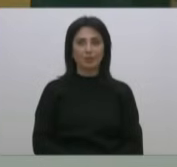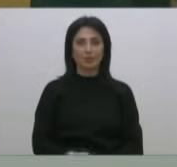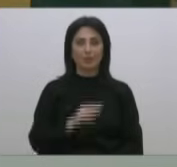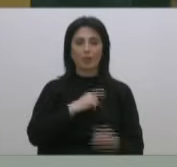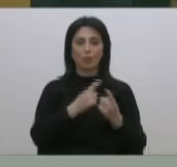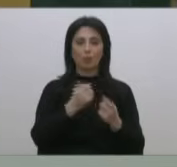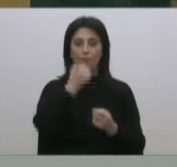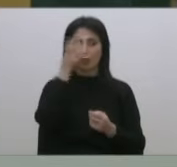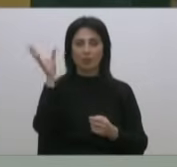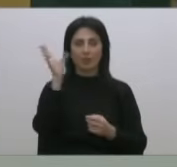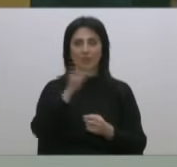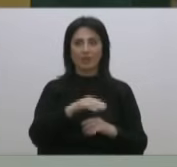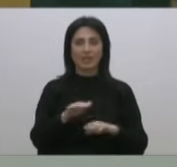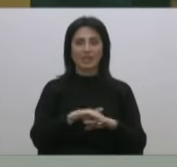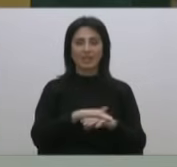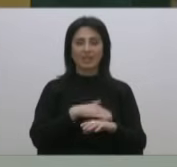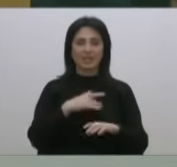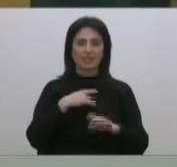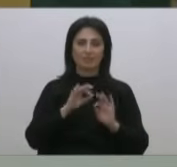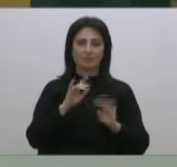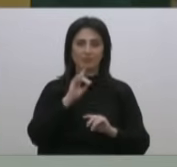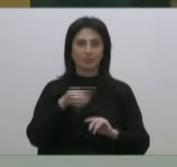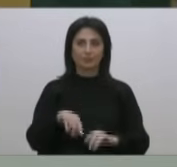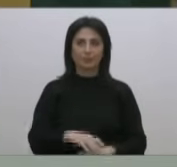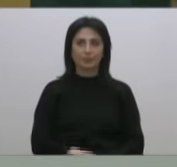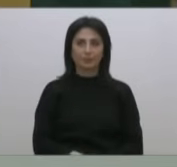კოლეგებო, მადლობა ყველას, დიდხანს არ შეგაწყვეტ.